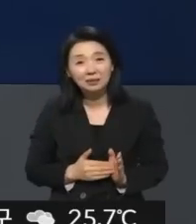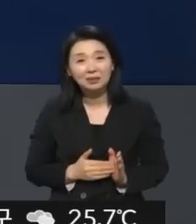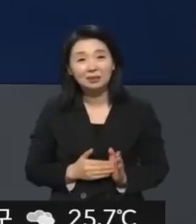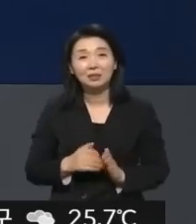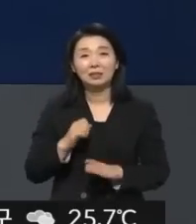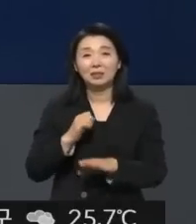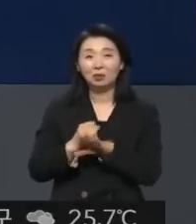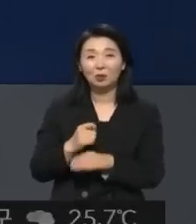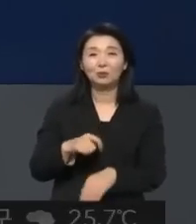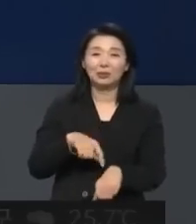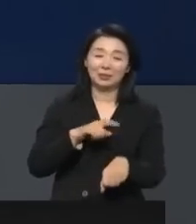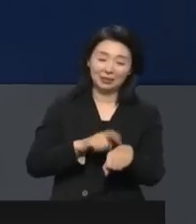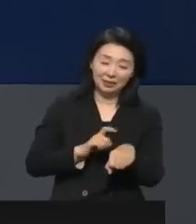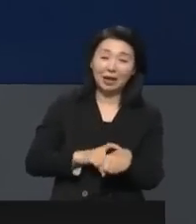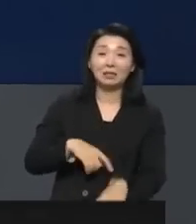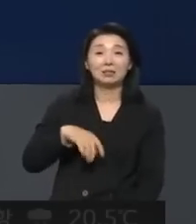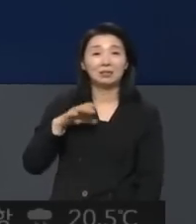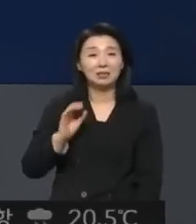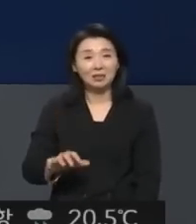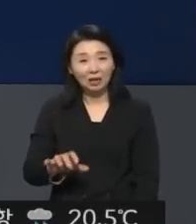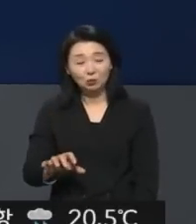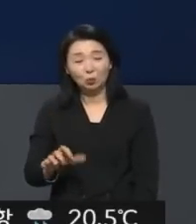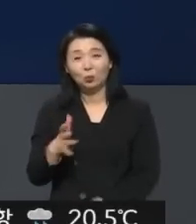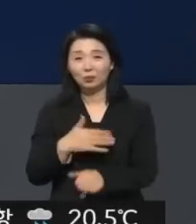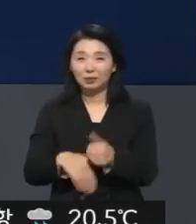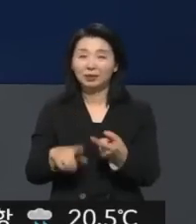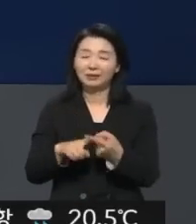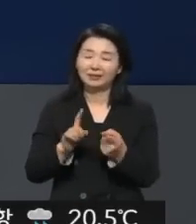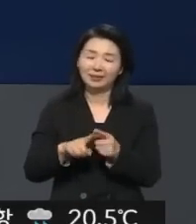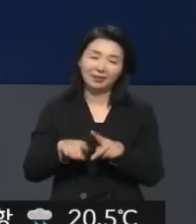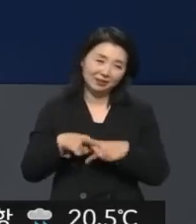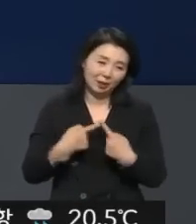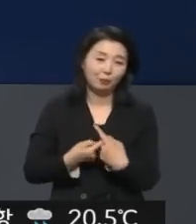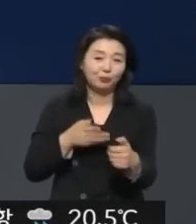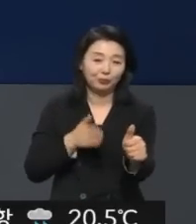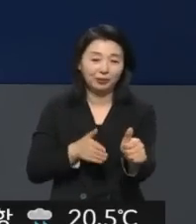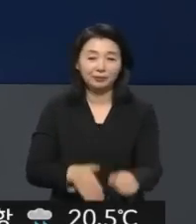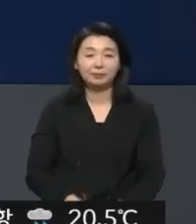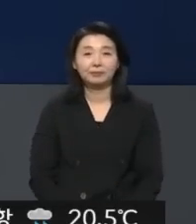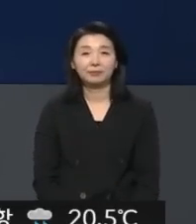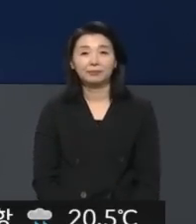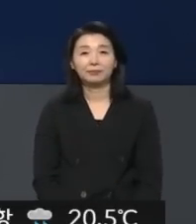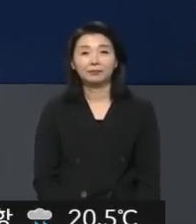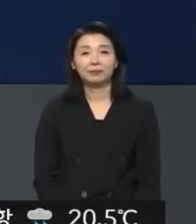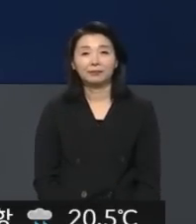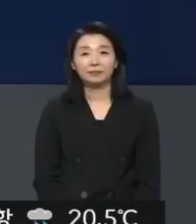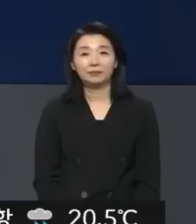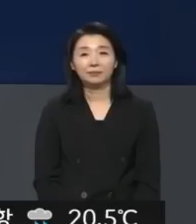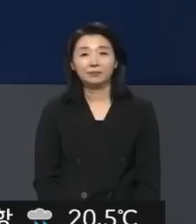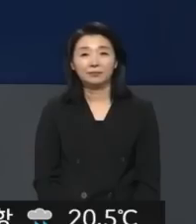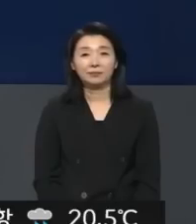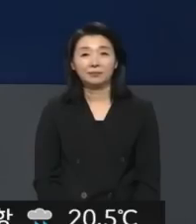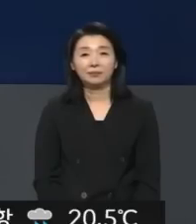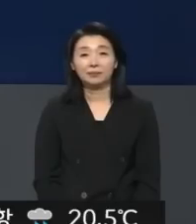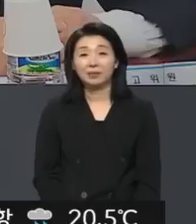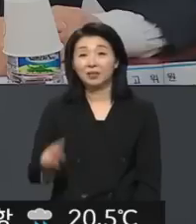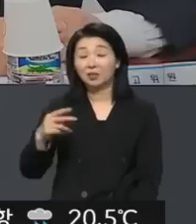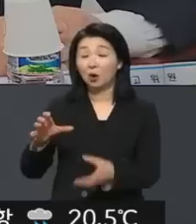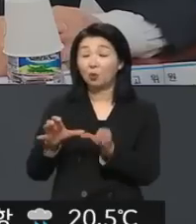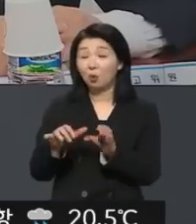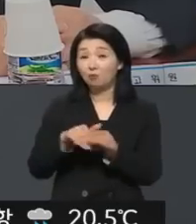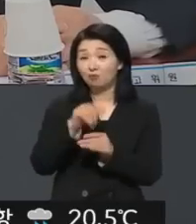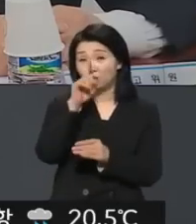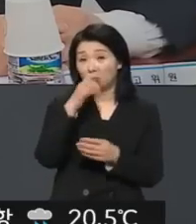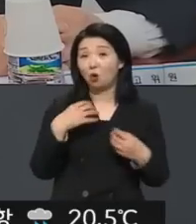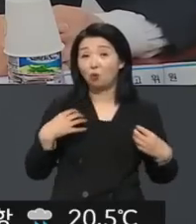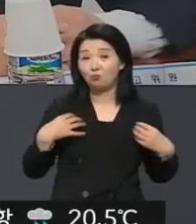TPO, 즉 시간과 장소, 상황을 좀 감안해달라 이렇게 이야기를 했습니다. 하지만 정작 여권에서는요,